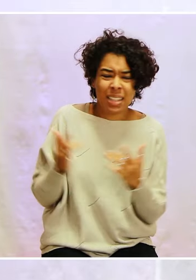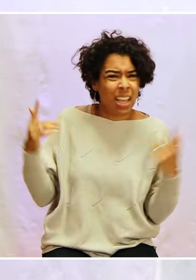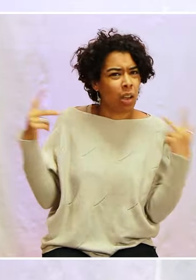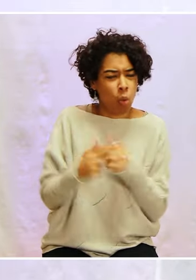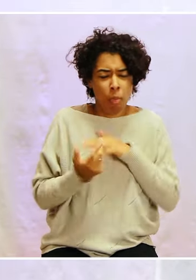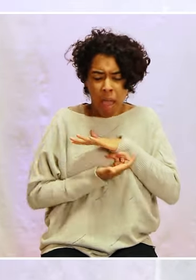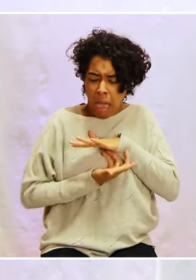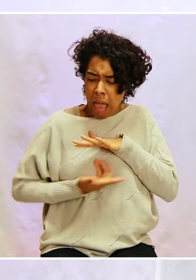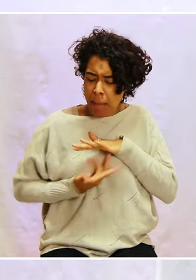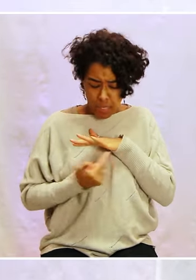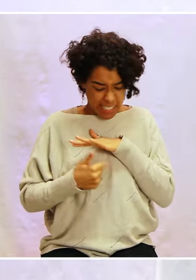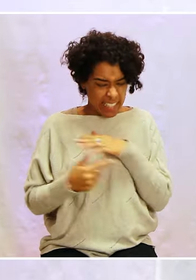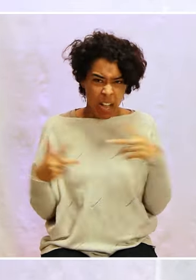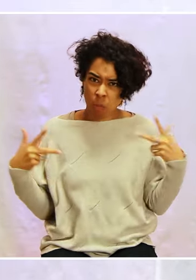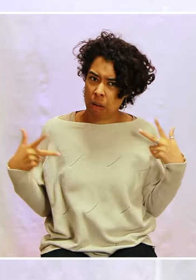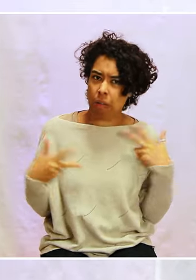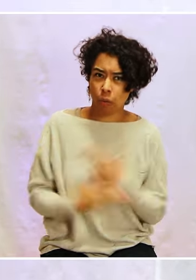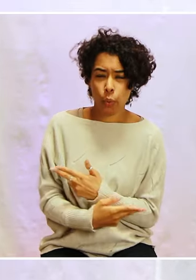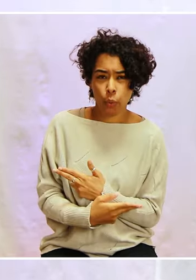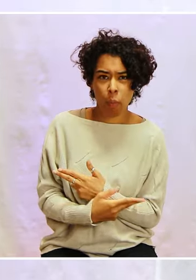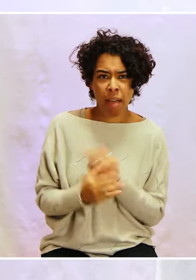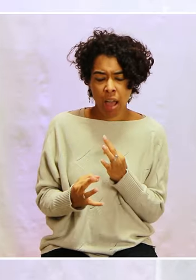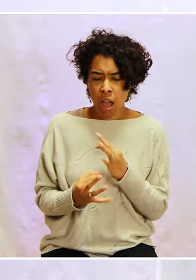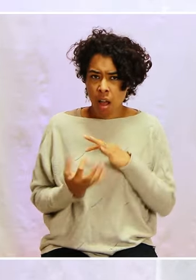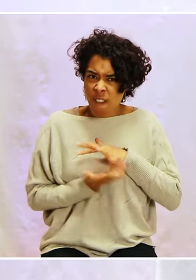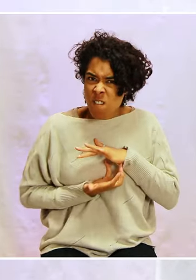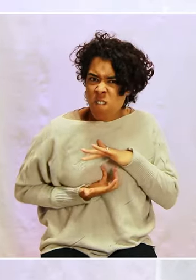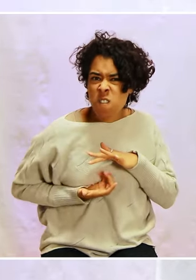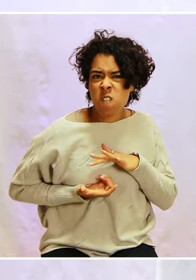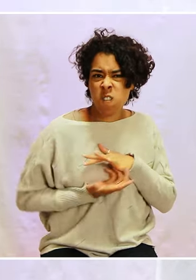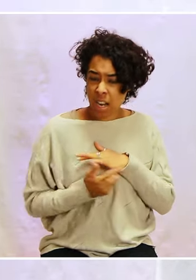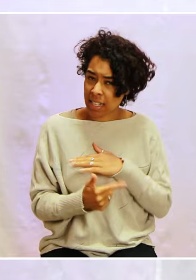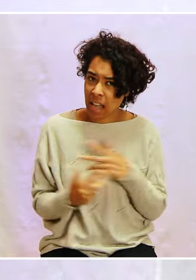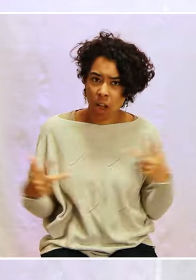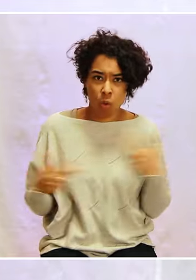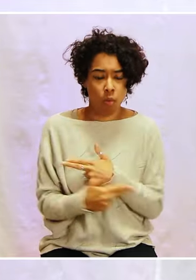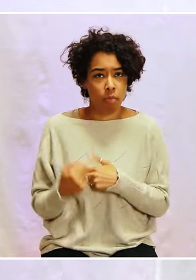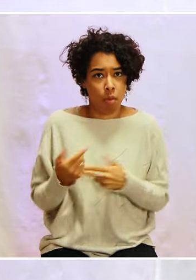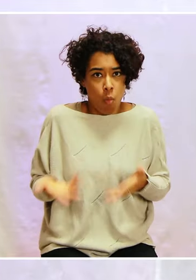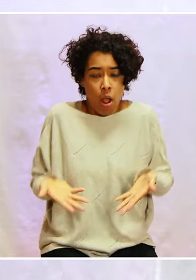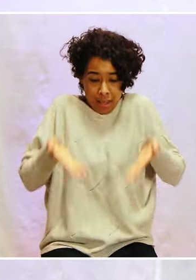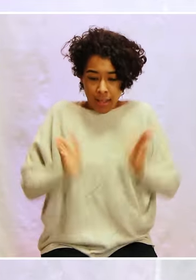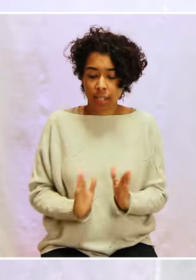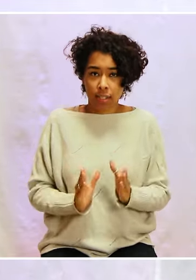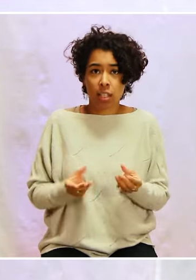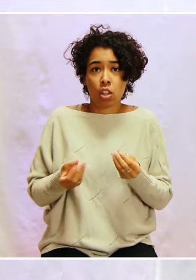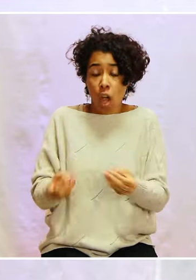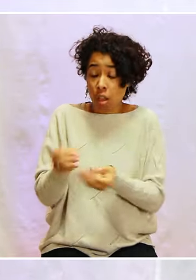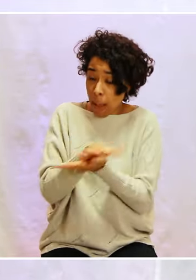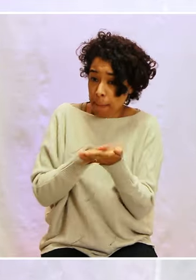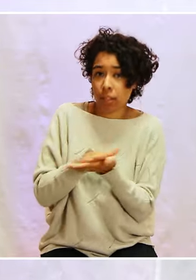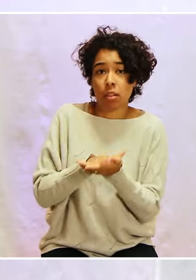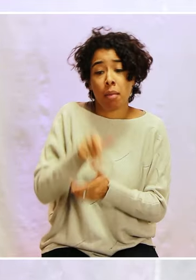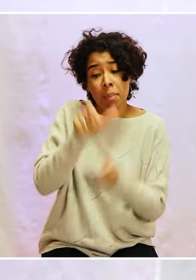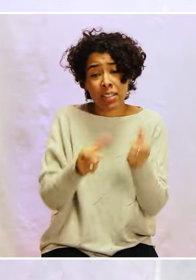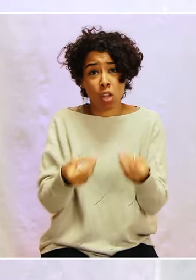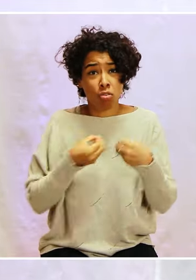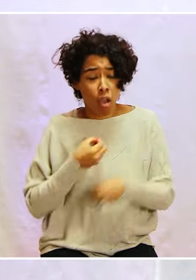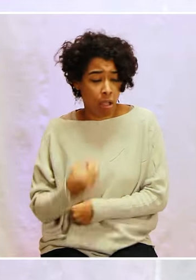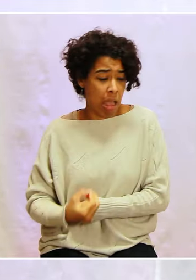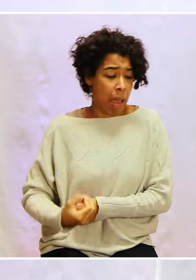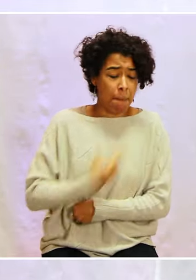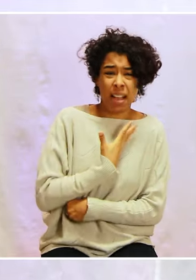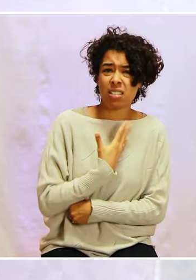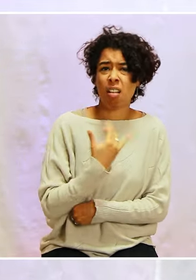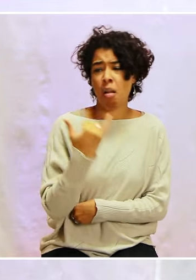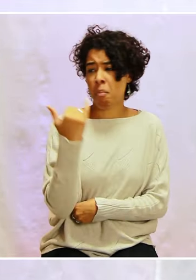l'amertume je coupe net avec le ressentiment je décide de pardonner à ceux qui peut-être m'ont blessé qui m'ont